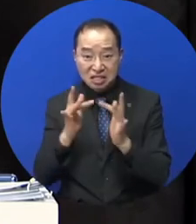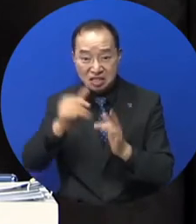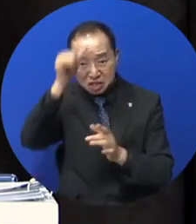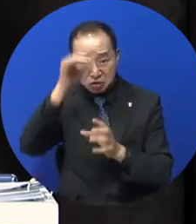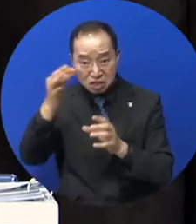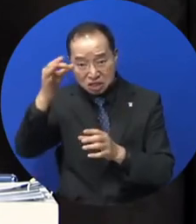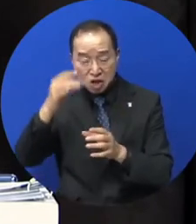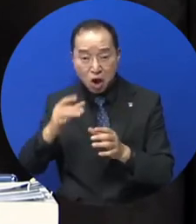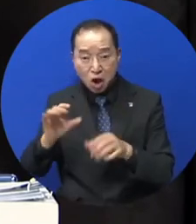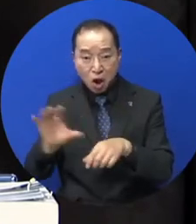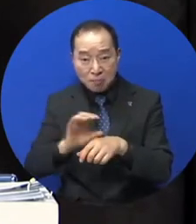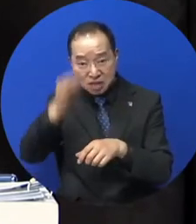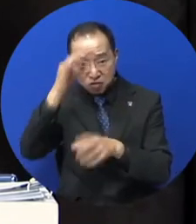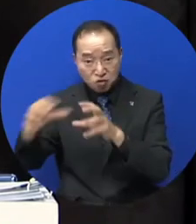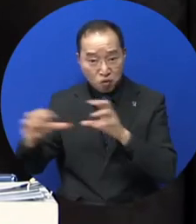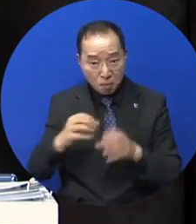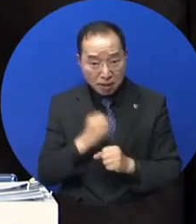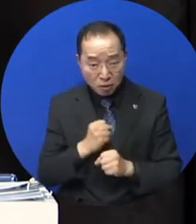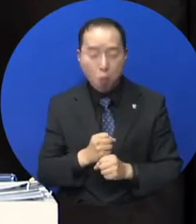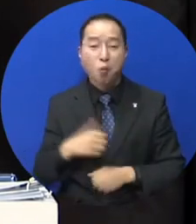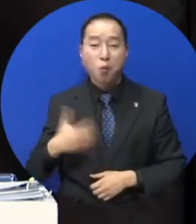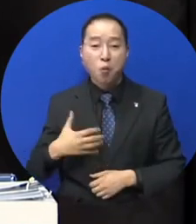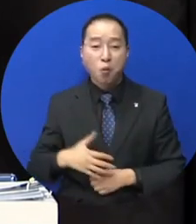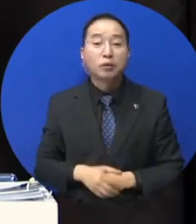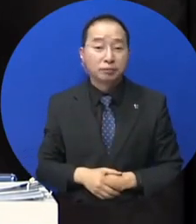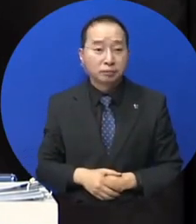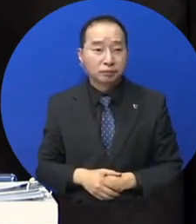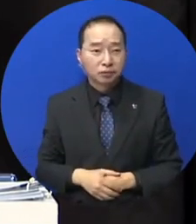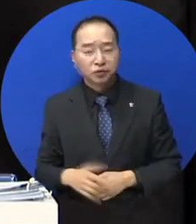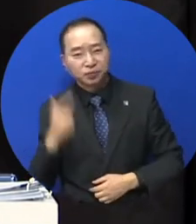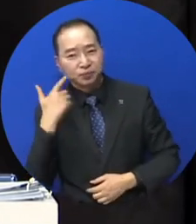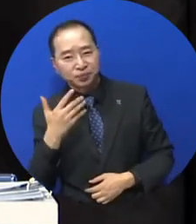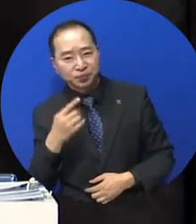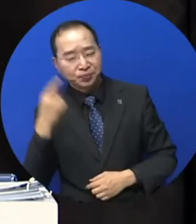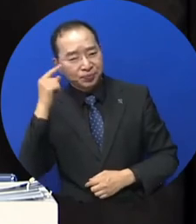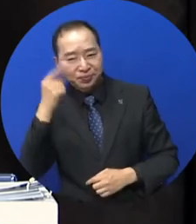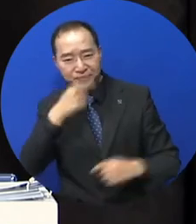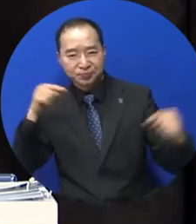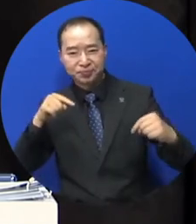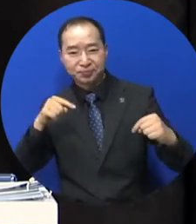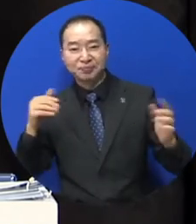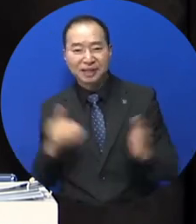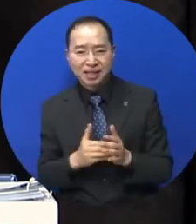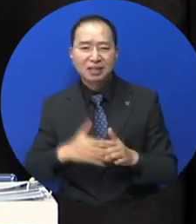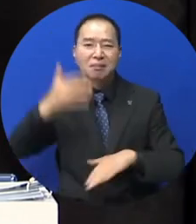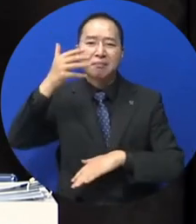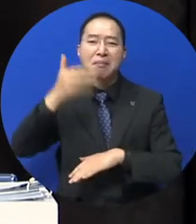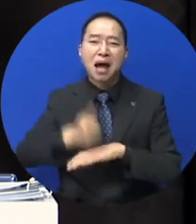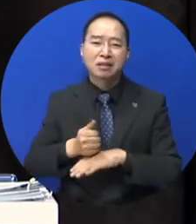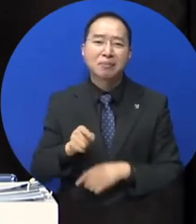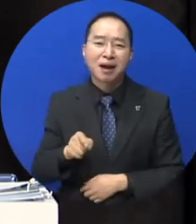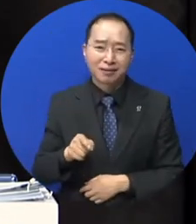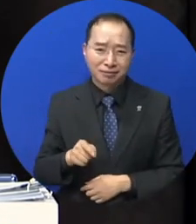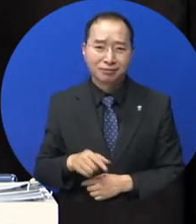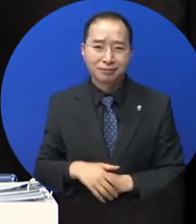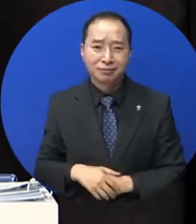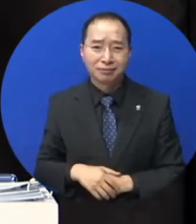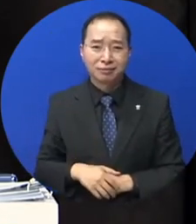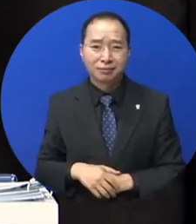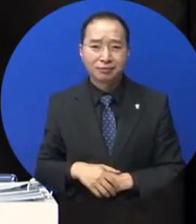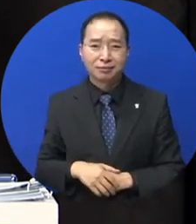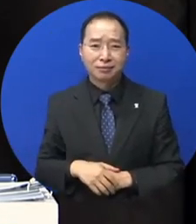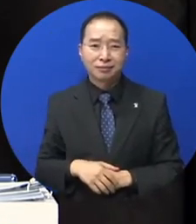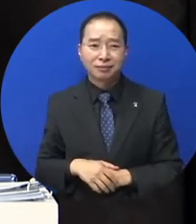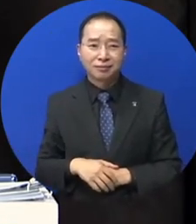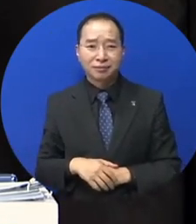말씀을 해주셨습니다. 이렇게 이제 국민 면접 질문 다 이어갔는데 이제 벌써 이제 마지막이 돼가고 있네요.